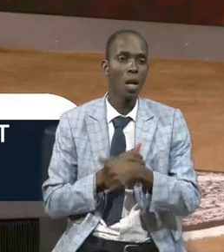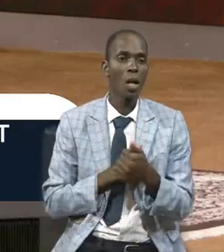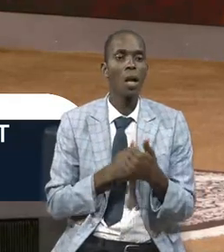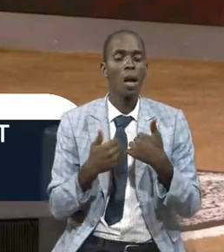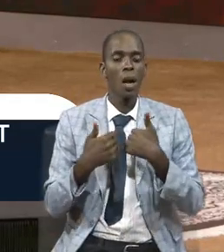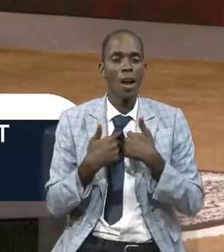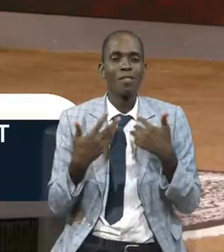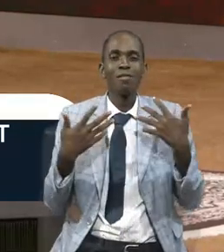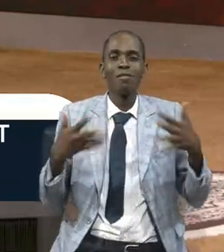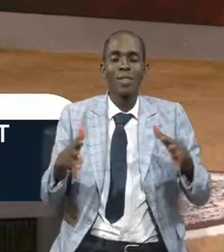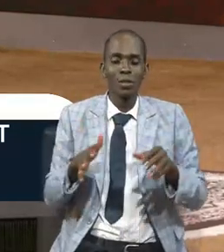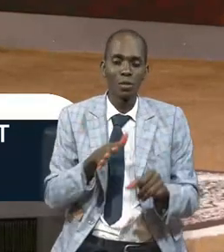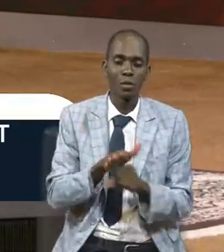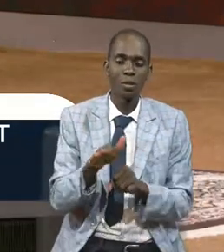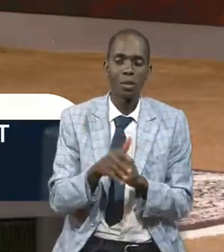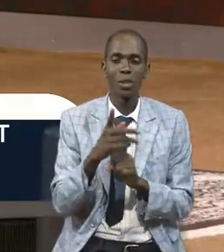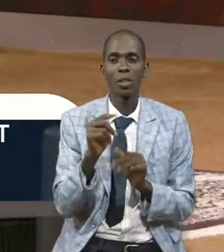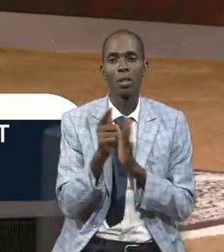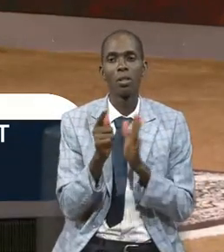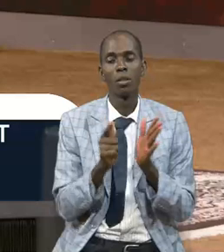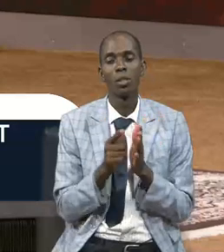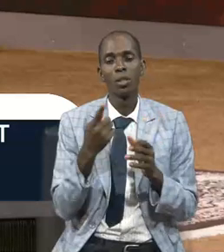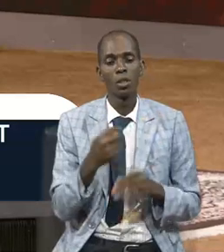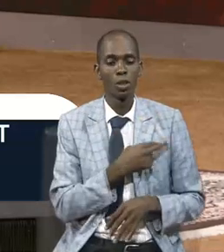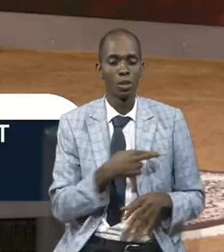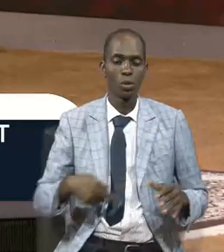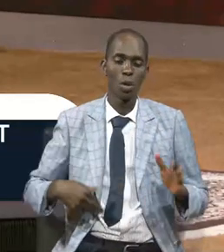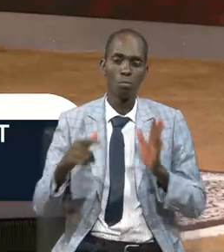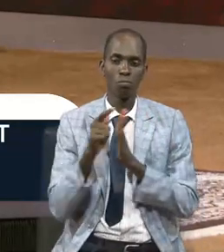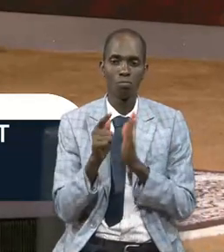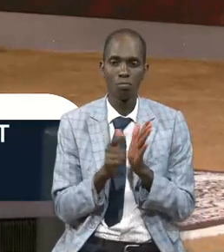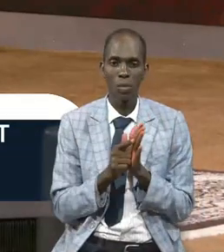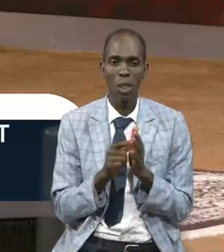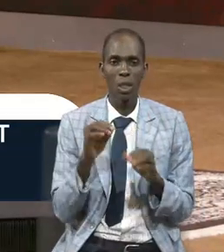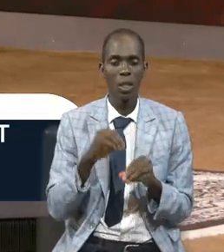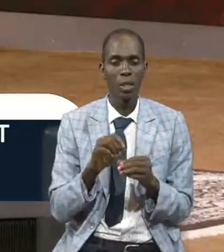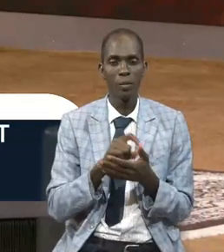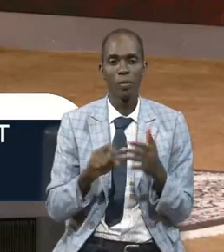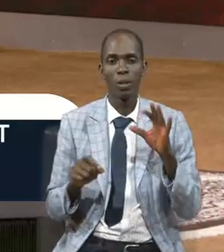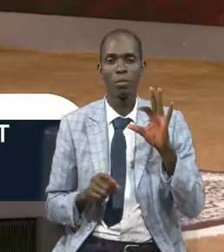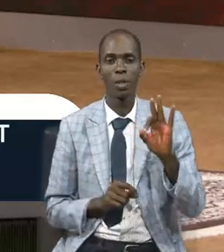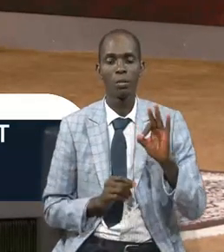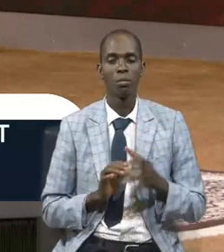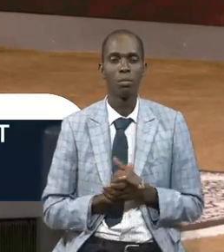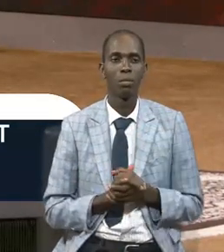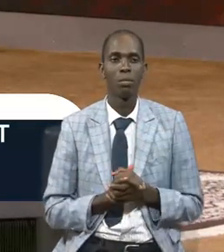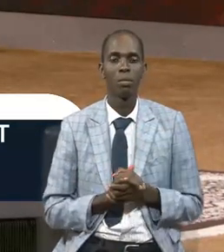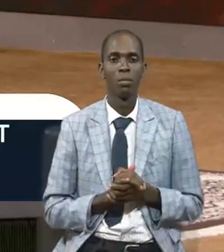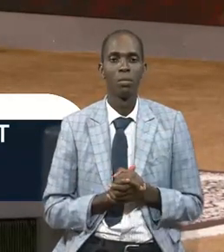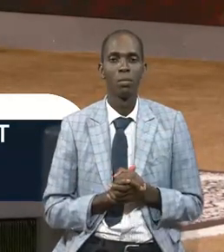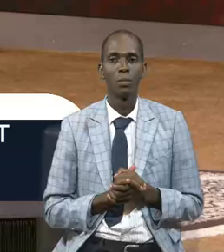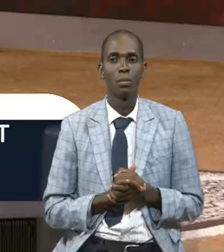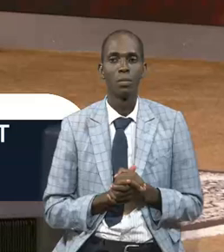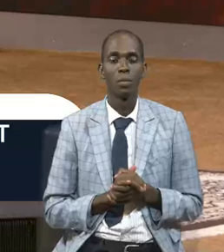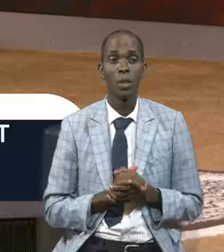a accompli la loi. La loi royale, verset 9. 9 dit,